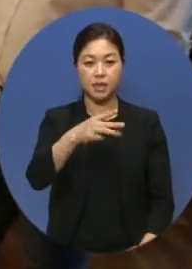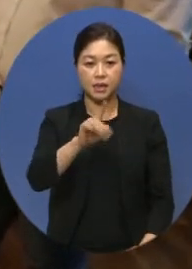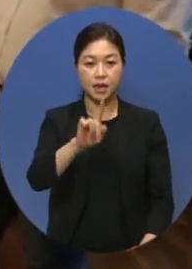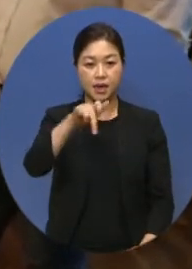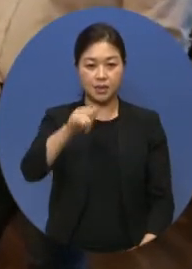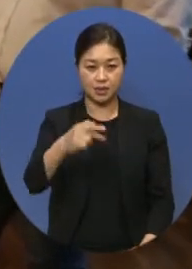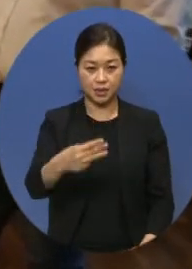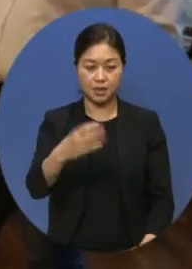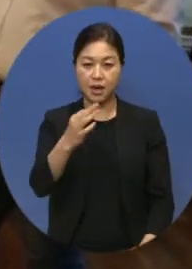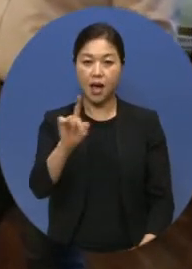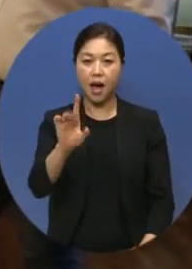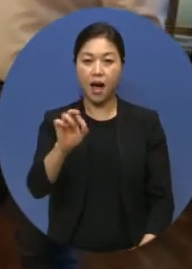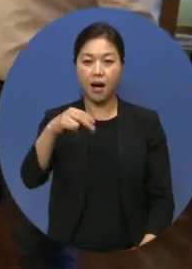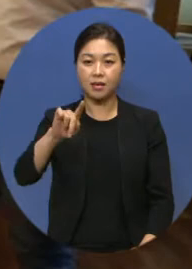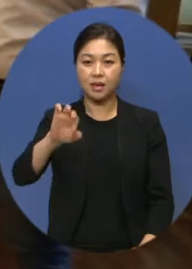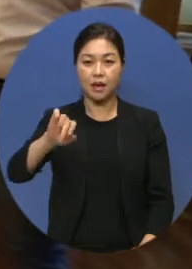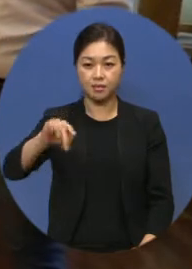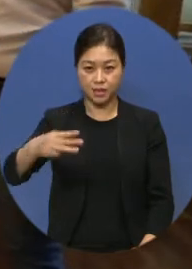앙상블입니다.